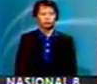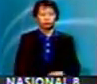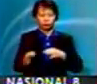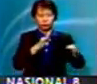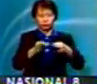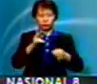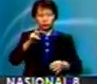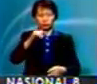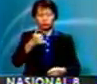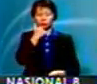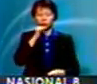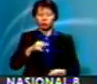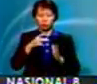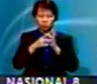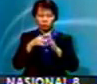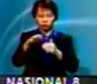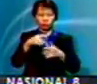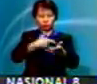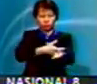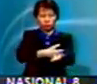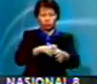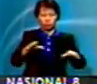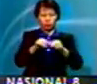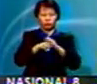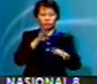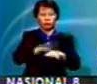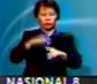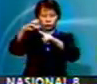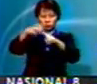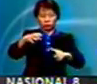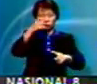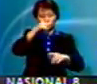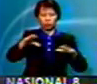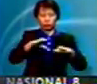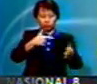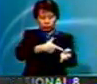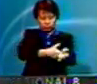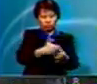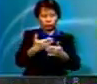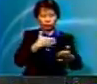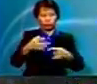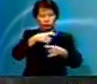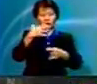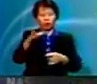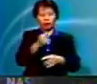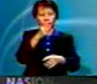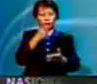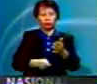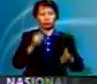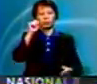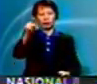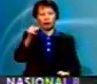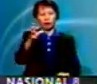Jelasnya kesalahan itu hanya boleh dikesan selepas ujian doping dilakukan semasa kejohanan. Ini kerana untuk melakukan ujian sebelum kejohanan akan memakan kos yang